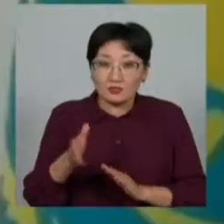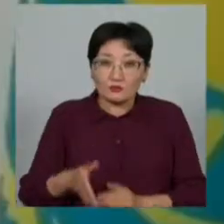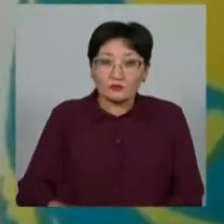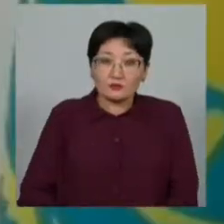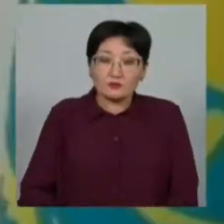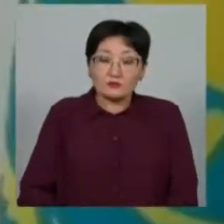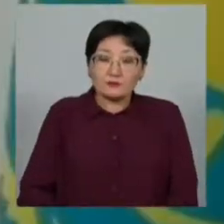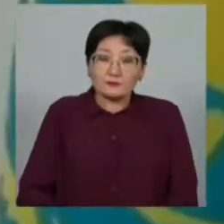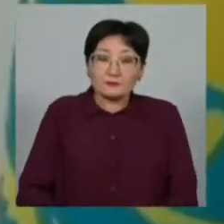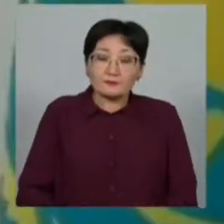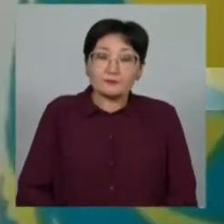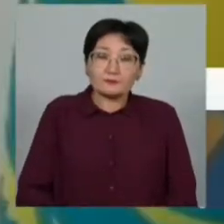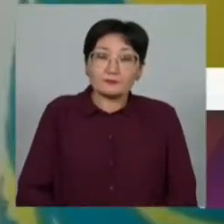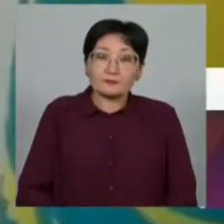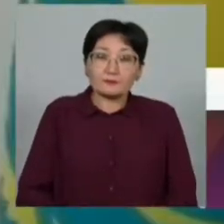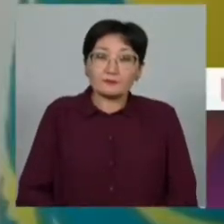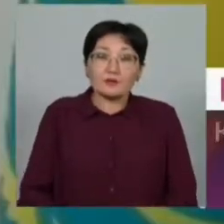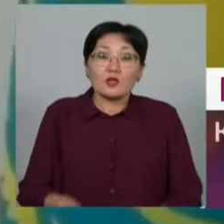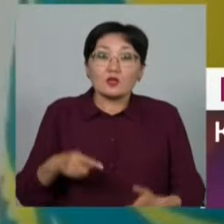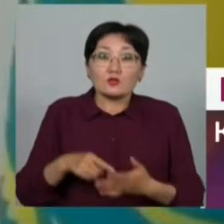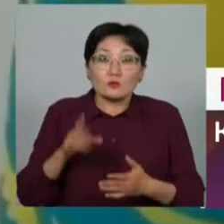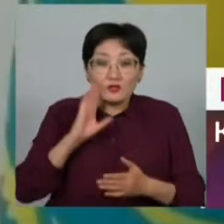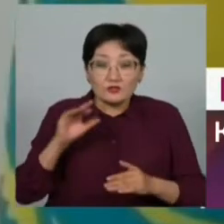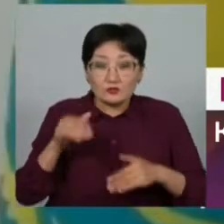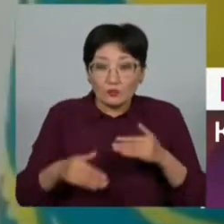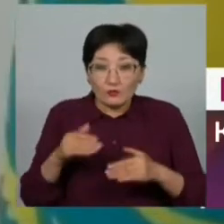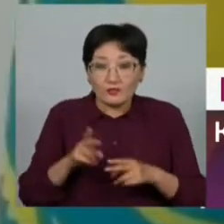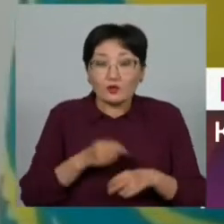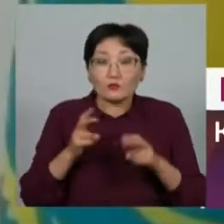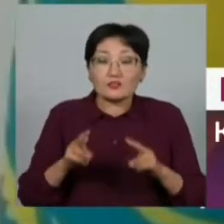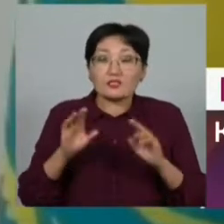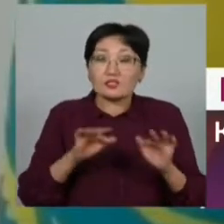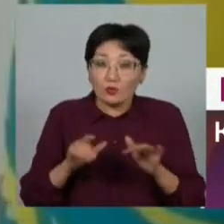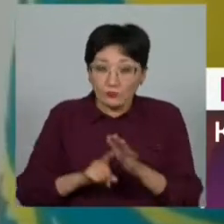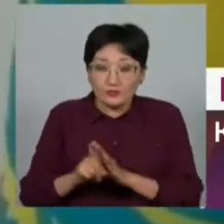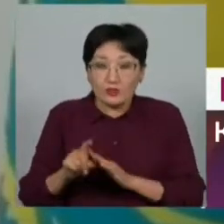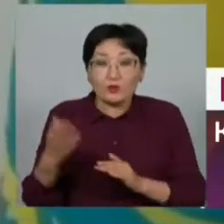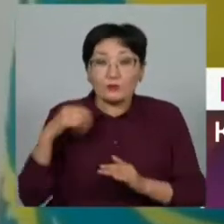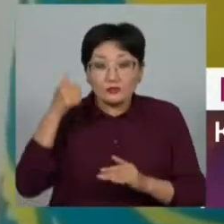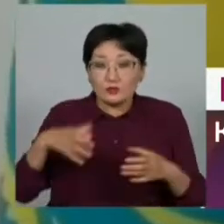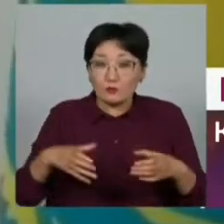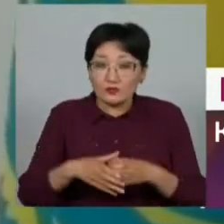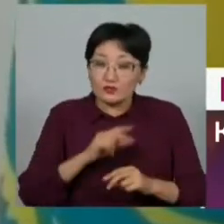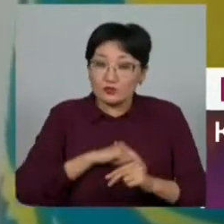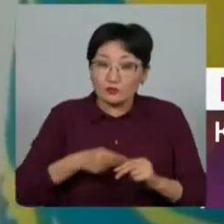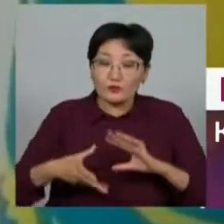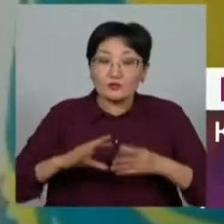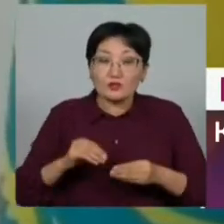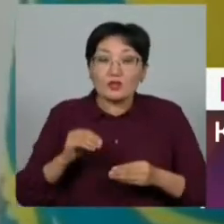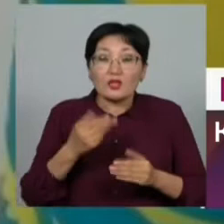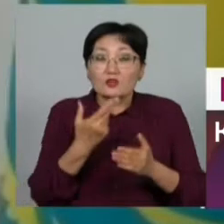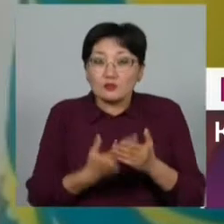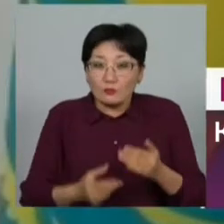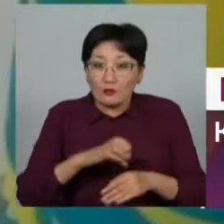этих местах, да, мы обеспечиваем безопасность. Қалада суға түсу кезінде қауіпсіздік шаралары басталды. Былтыр топтық жұмыстар нәтижесінде суға кету